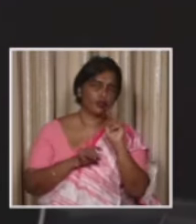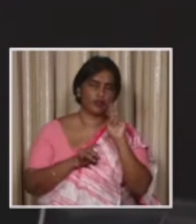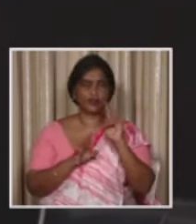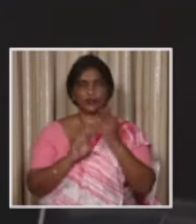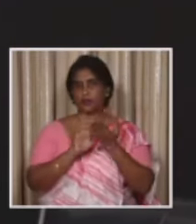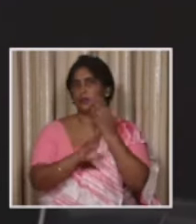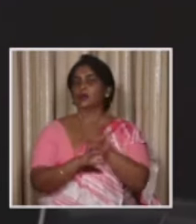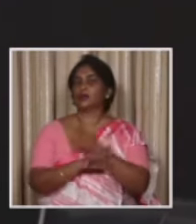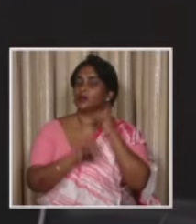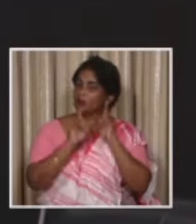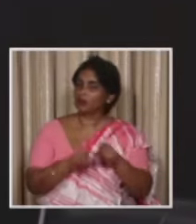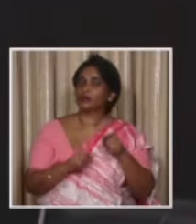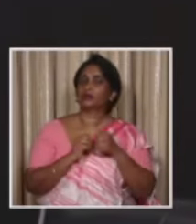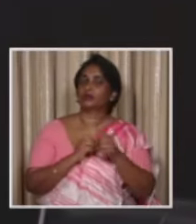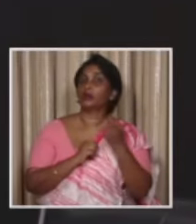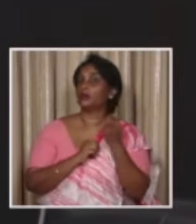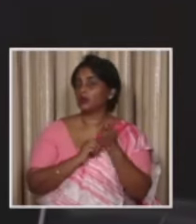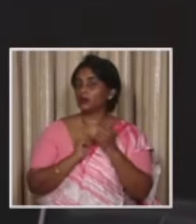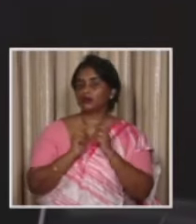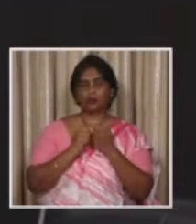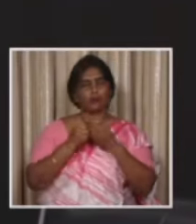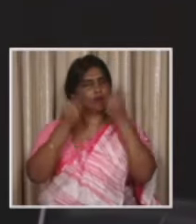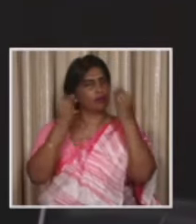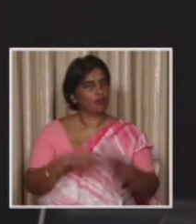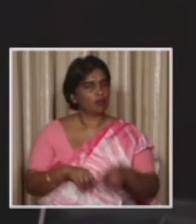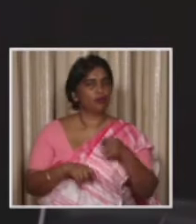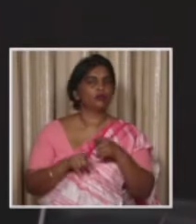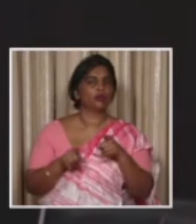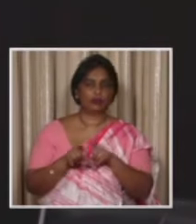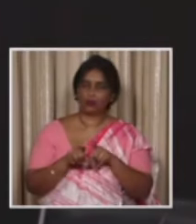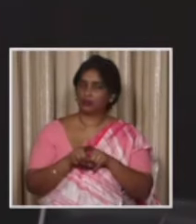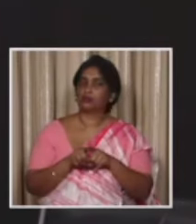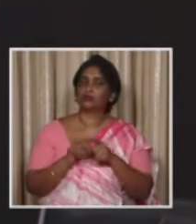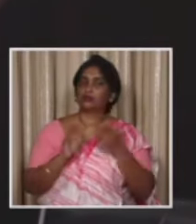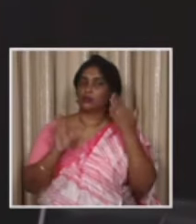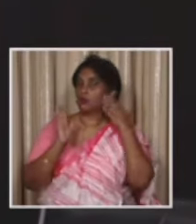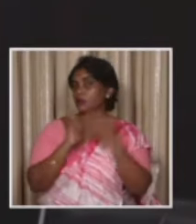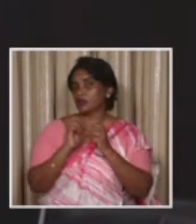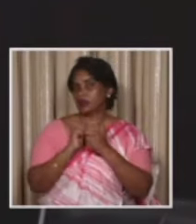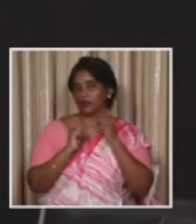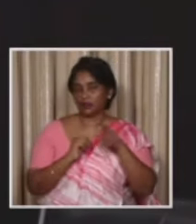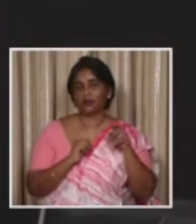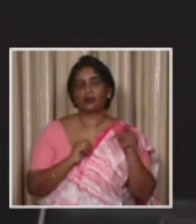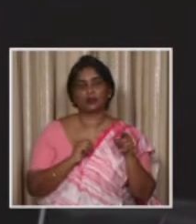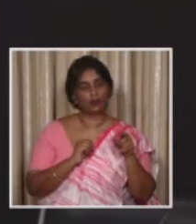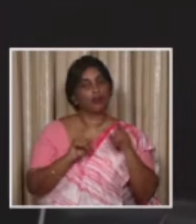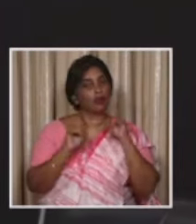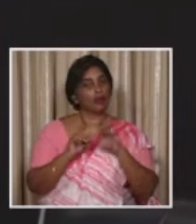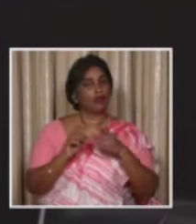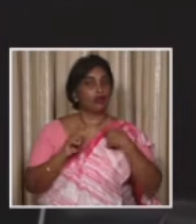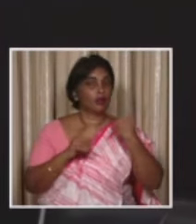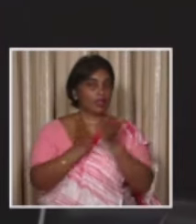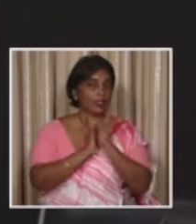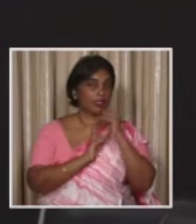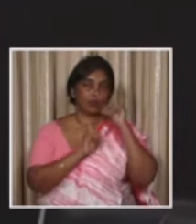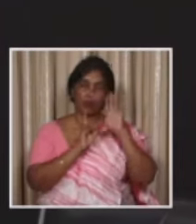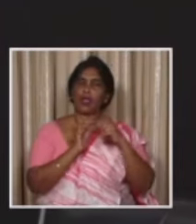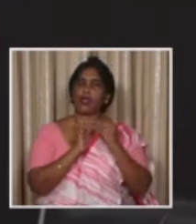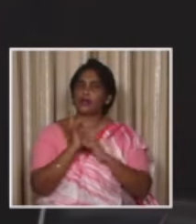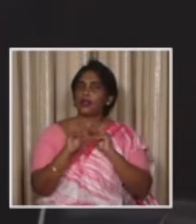ඉස්සෙල්ලා මෙවැනි ආර්ථික පරිහානි ආර්ථික හෝදාපාලුවට ගිය රටවල් තියෙනවා. අපි අල්ලපු රට ඉන්දියාවත්